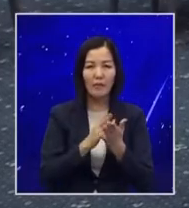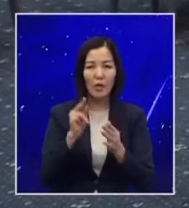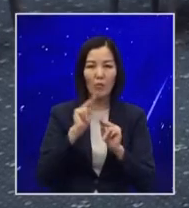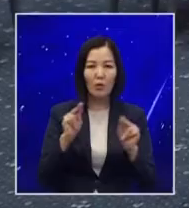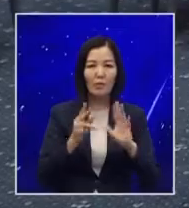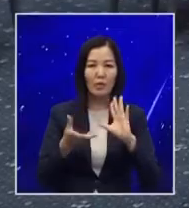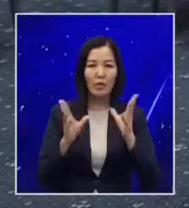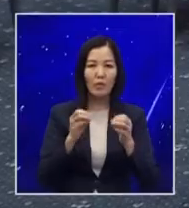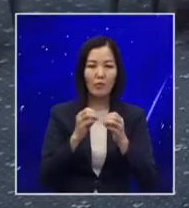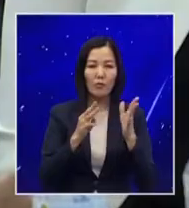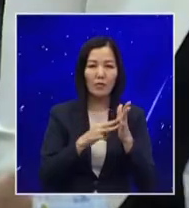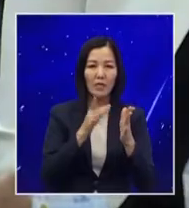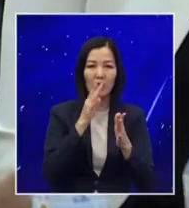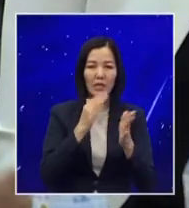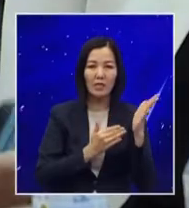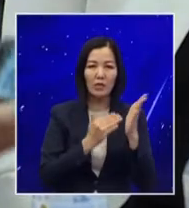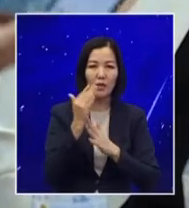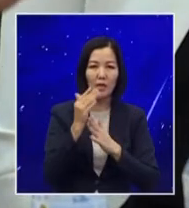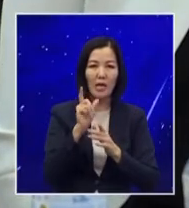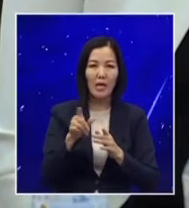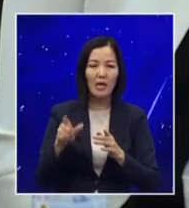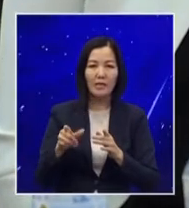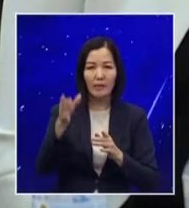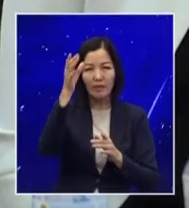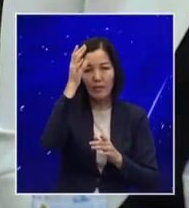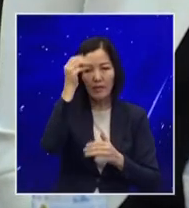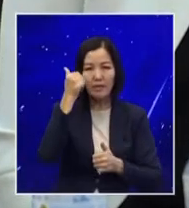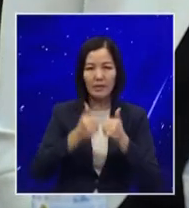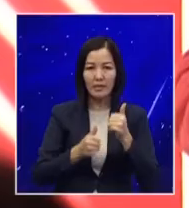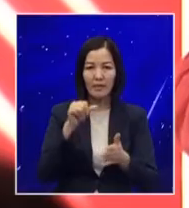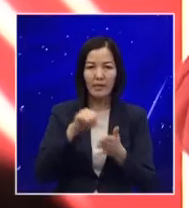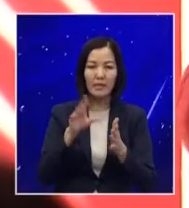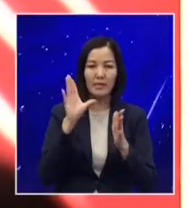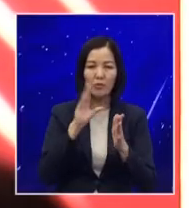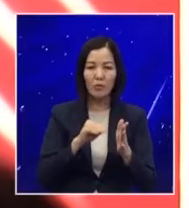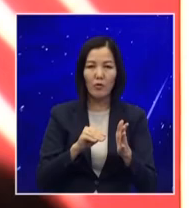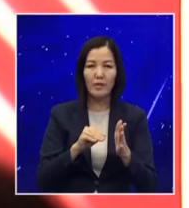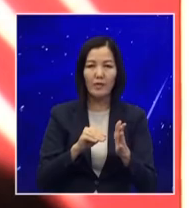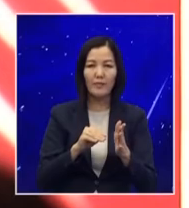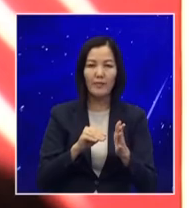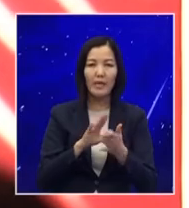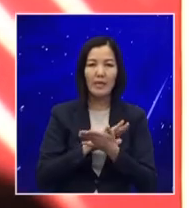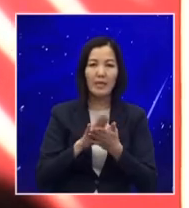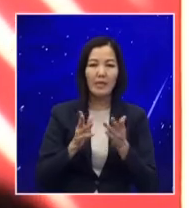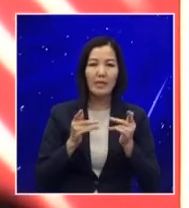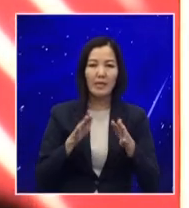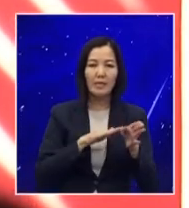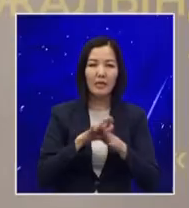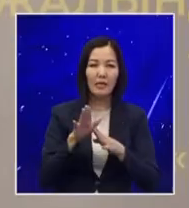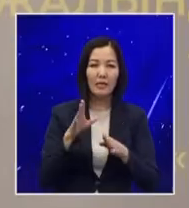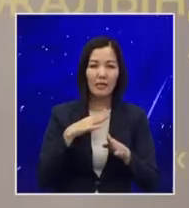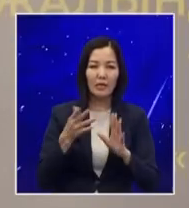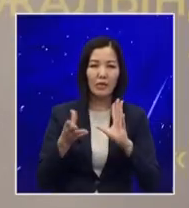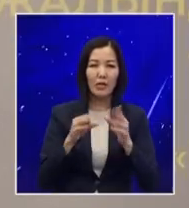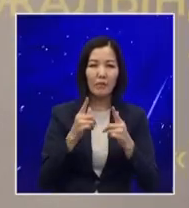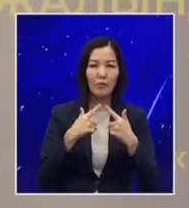қызметкерлер, мұғалімдер, жалпы 18 жастан асқан азаматтар білім біліктілігін сынап жатыр. Санитарлық талаптар толығымен сақталған.